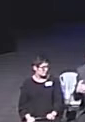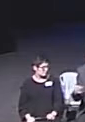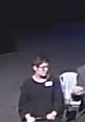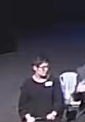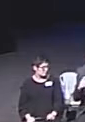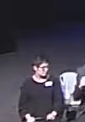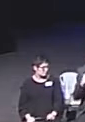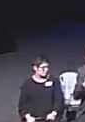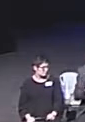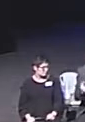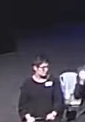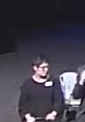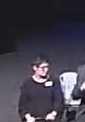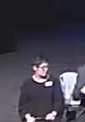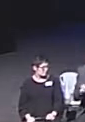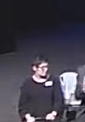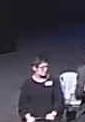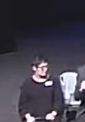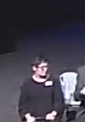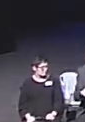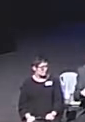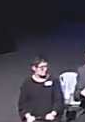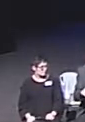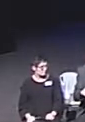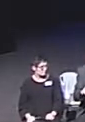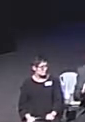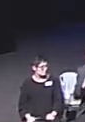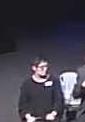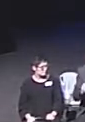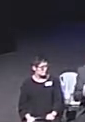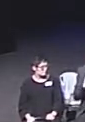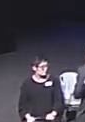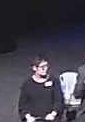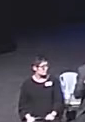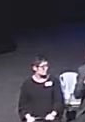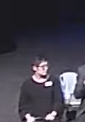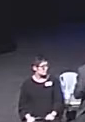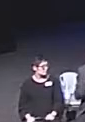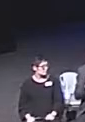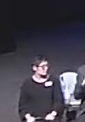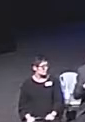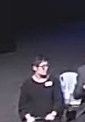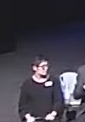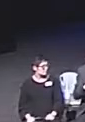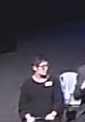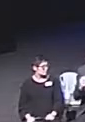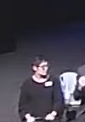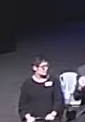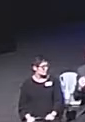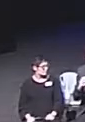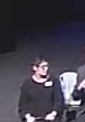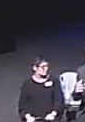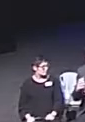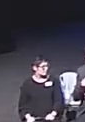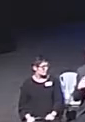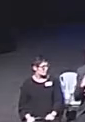Ja kolmas osa on, when we are creating an ER solution, are we trying to